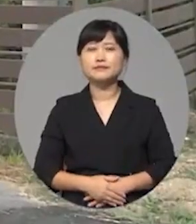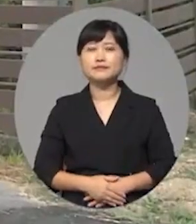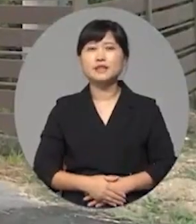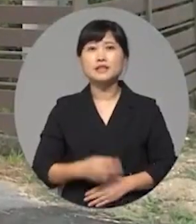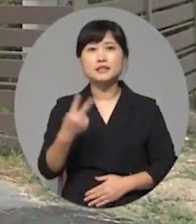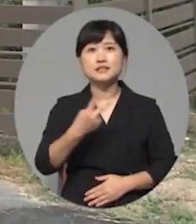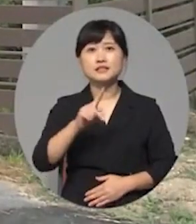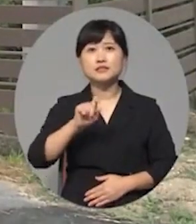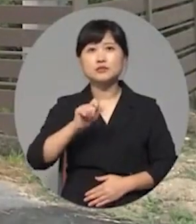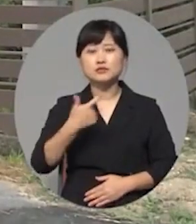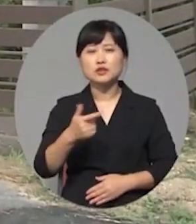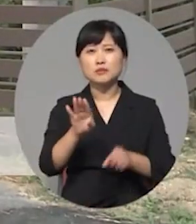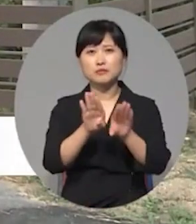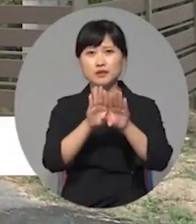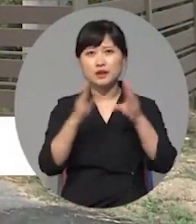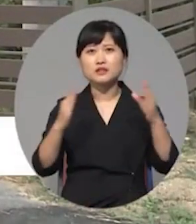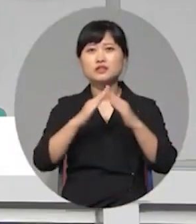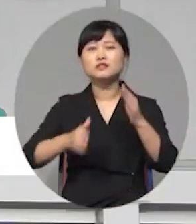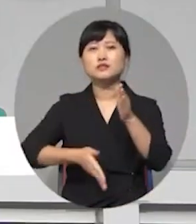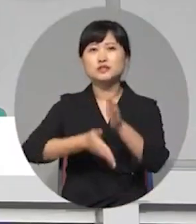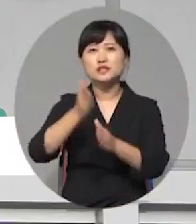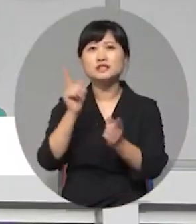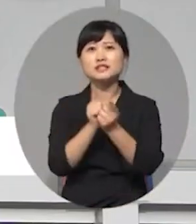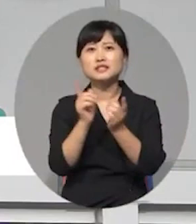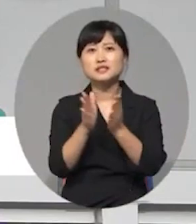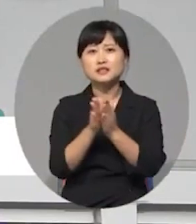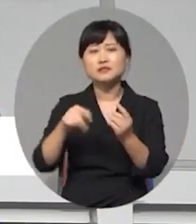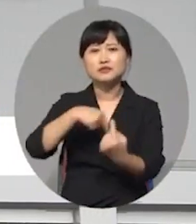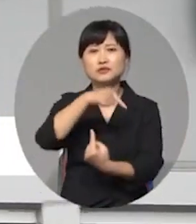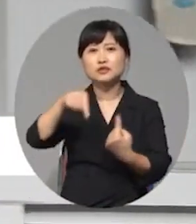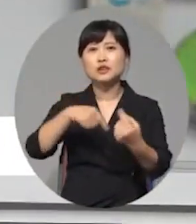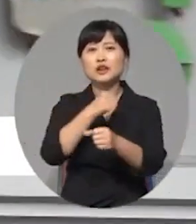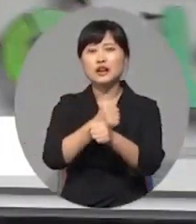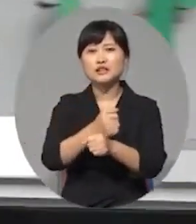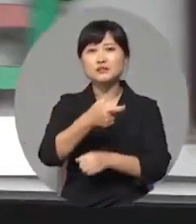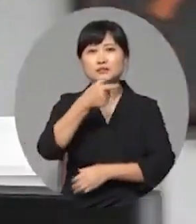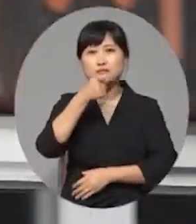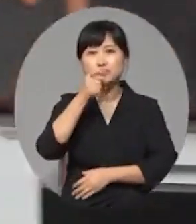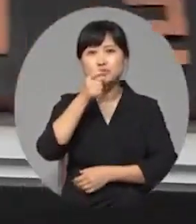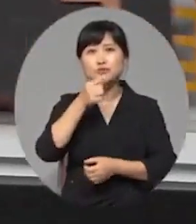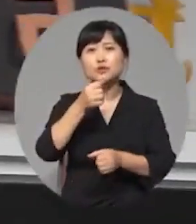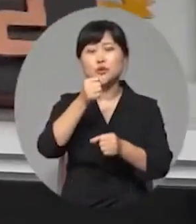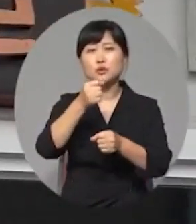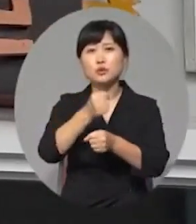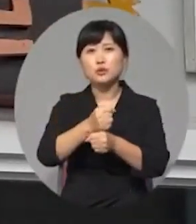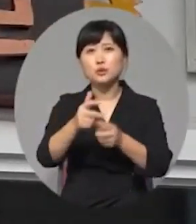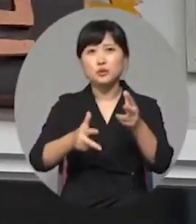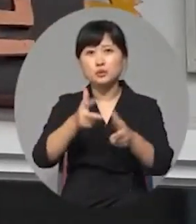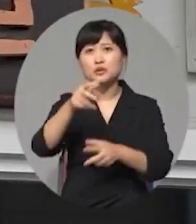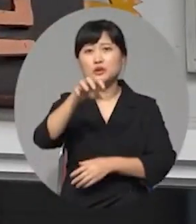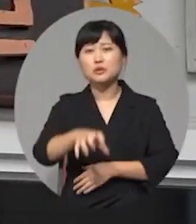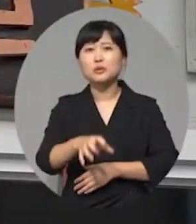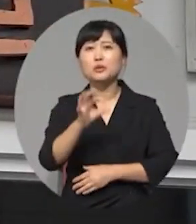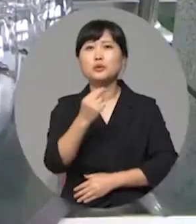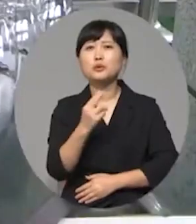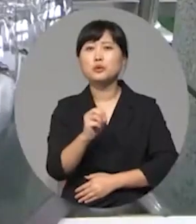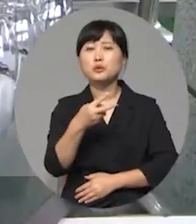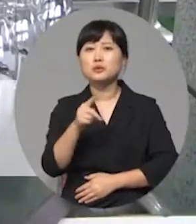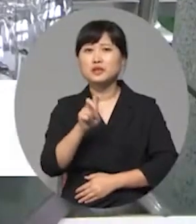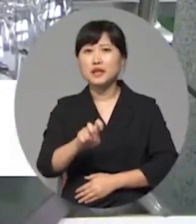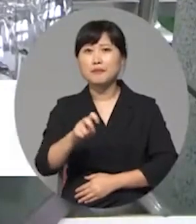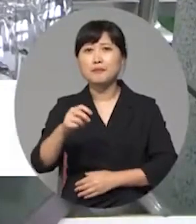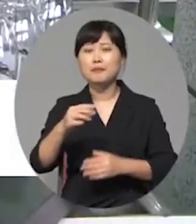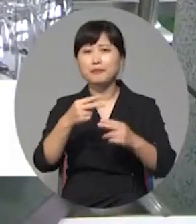지난 2016년 문을 열어 전주시가 직접 운영하고 있는 생수 공장입니다. 용담댐과 연결된